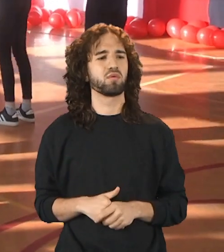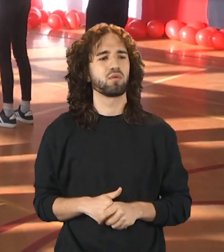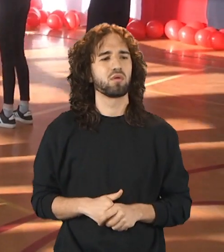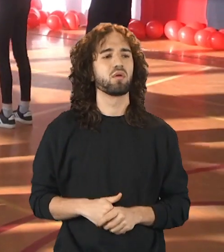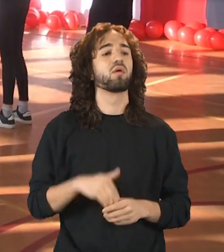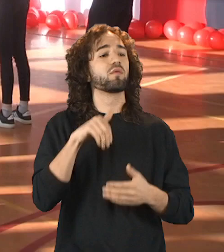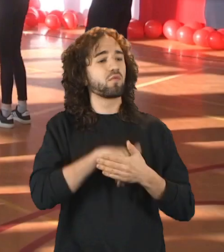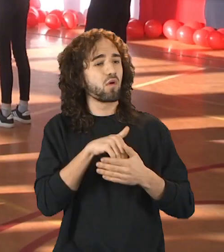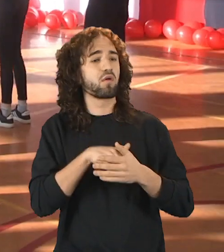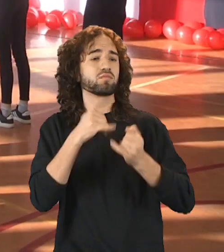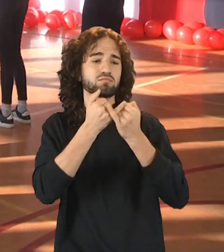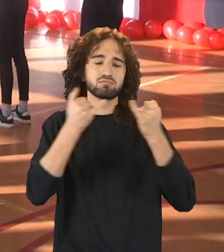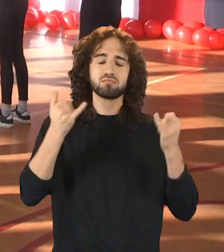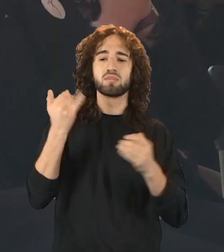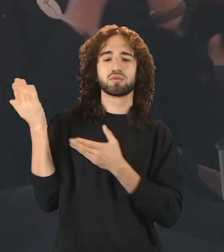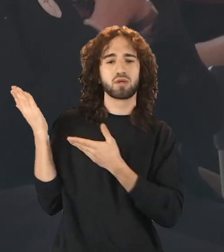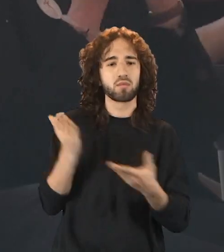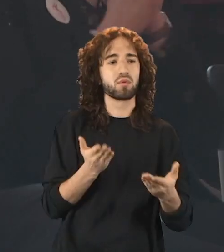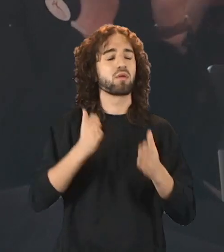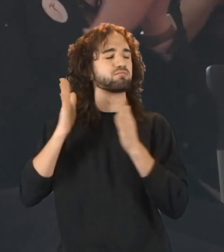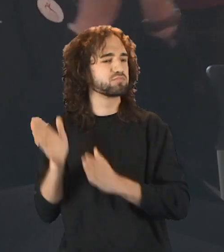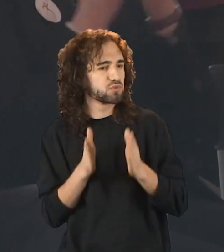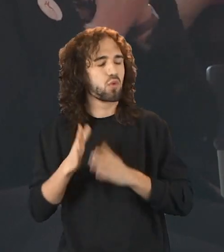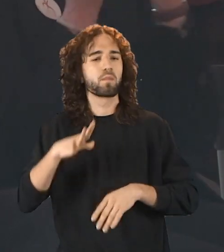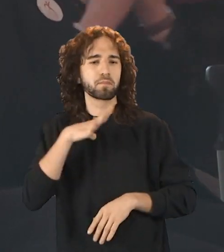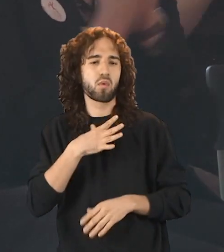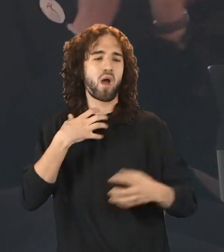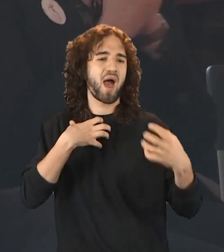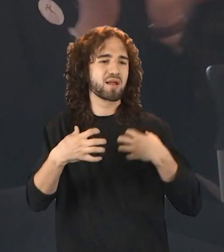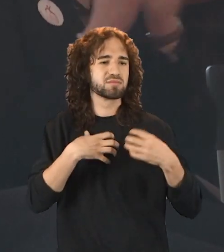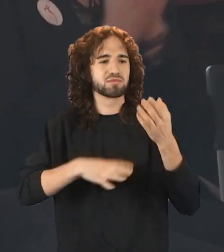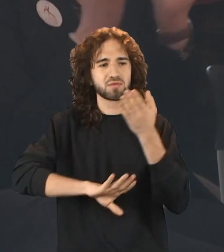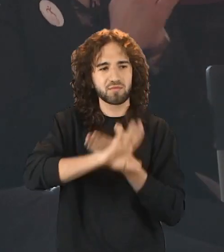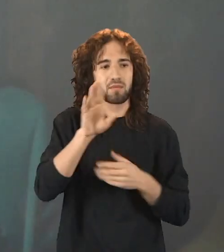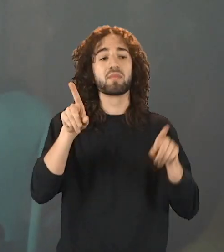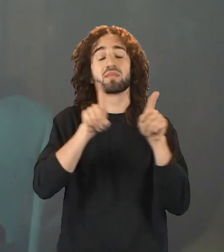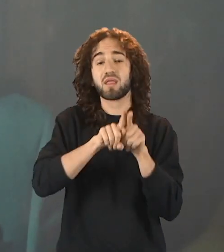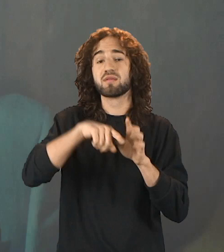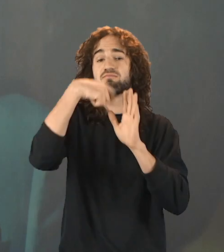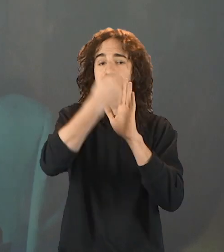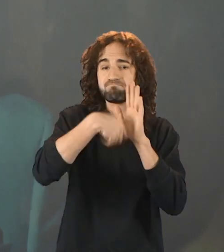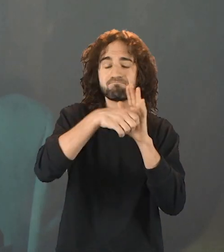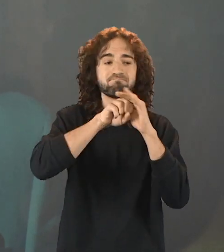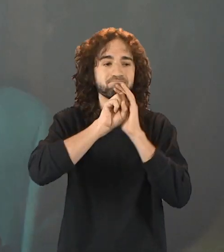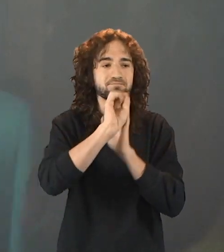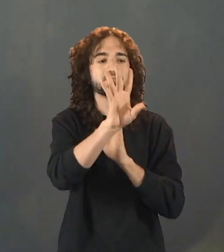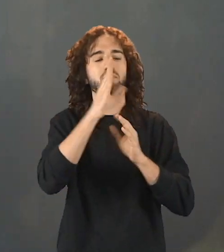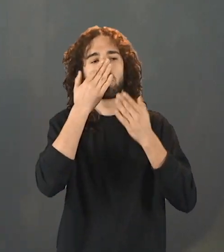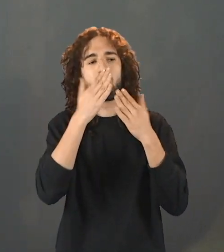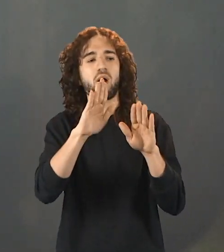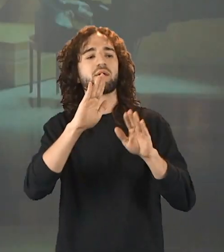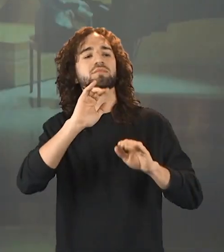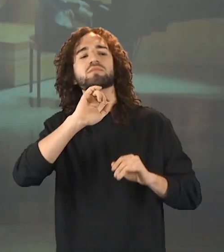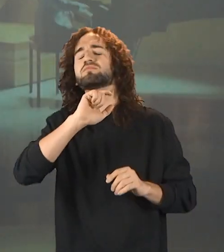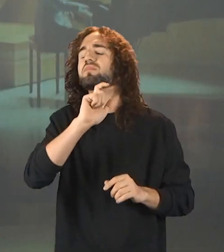wyjątkowym miejscu wychowankowie oraz zaproszeni goście wspólnie przygotowali występy artystyczne. Podczas wydarzenia zaprezentowano również film pod